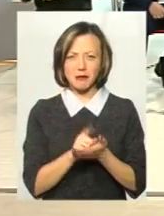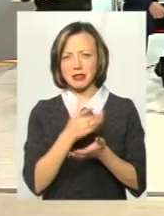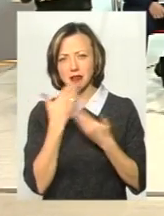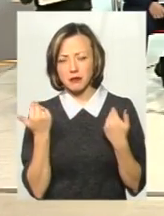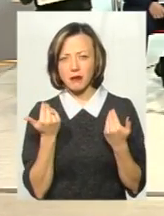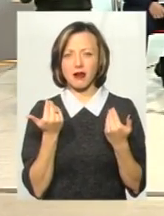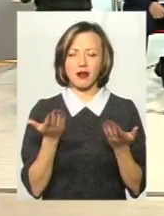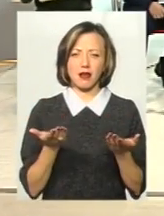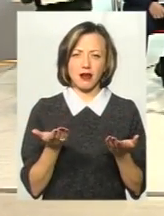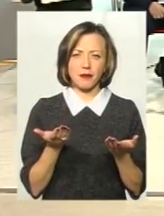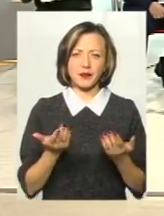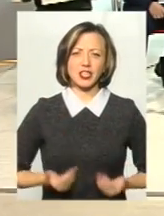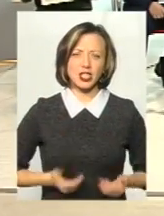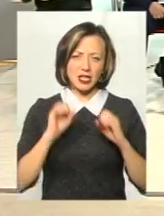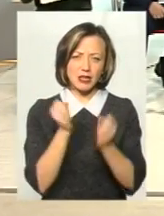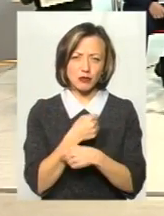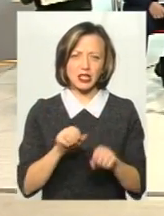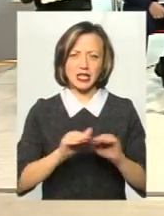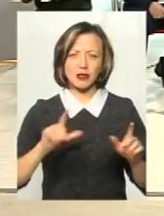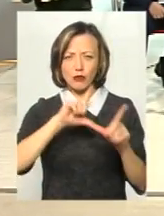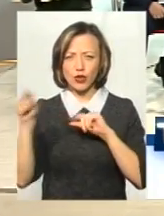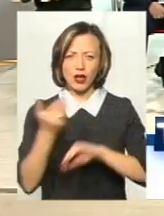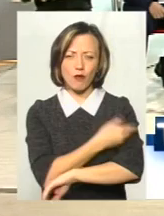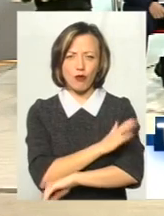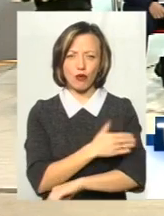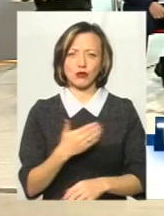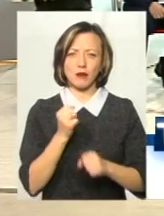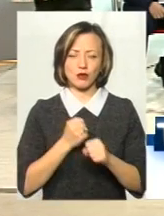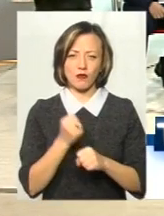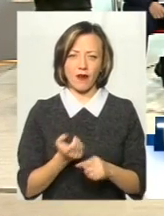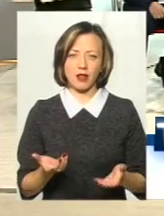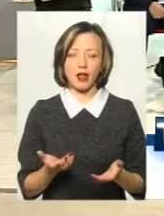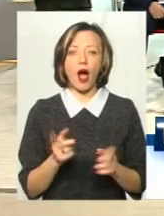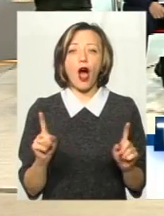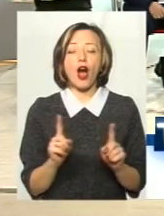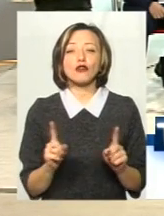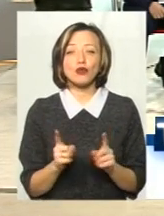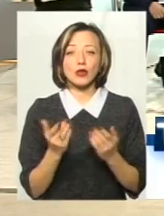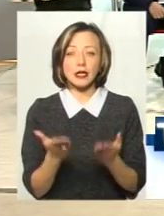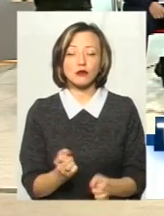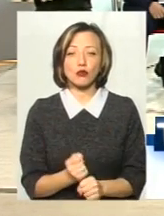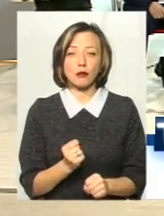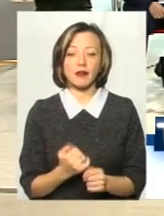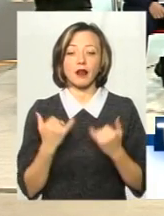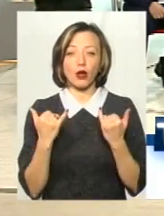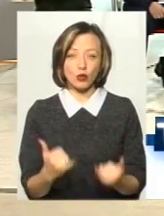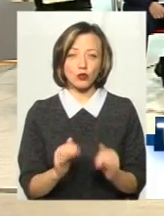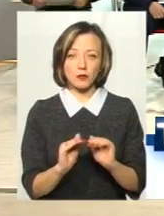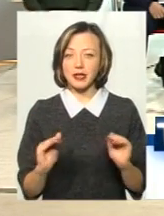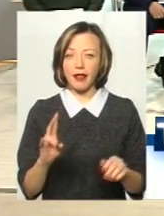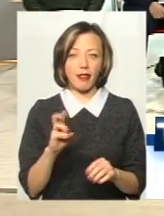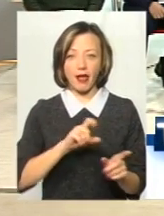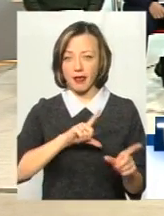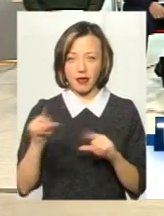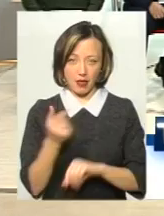нема, жити неможливо, діти поїхали в Польщу працювати. А що ти зробив для того, щоб діти не